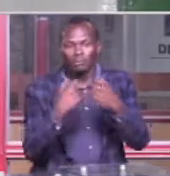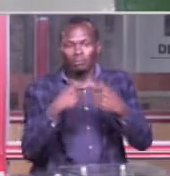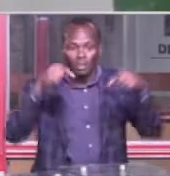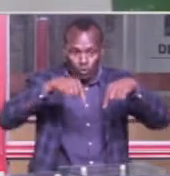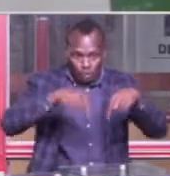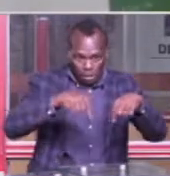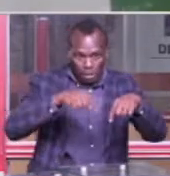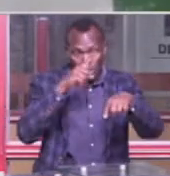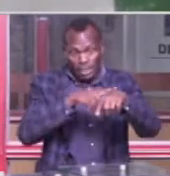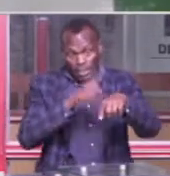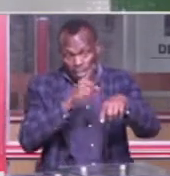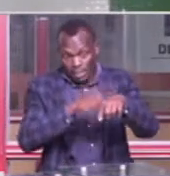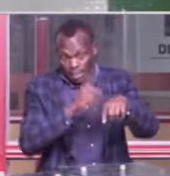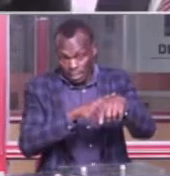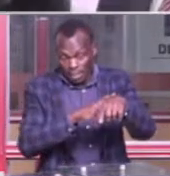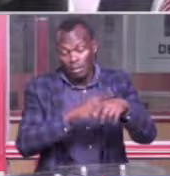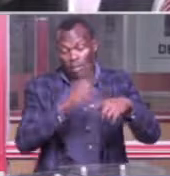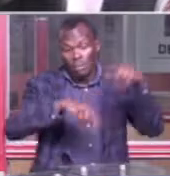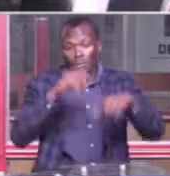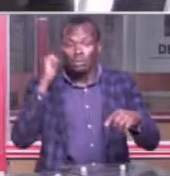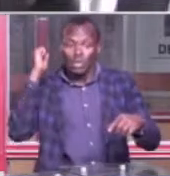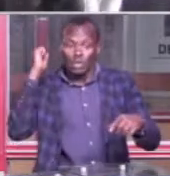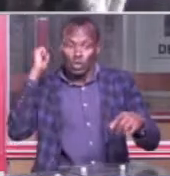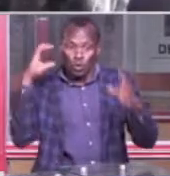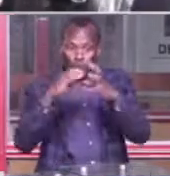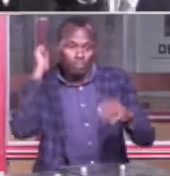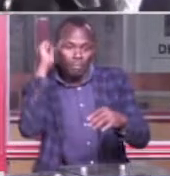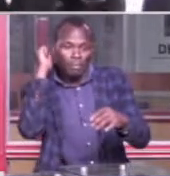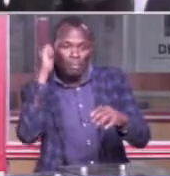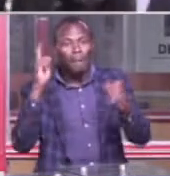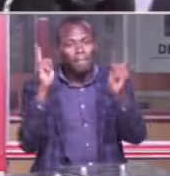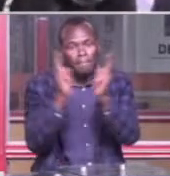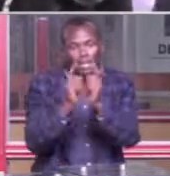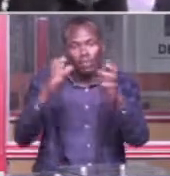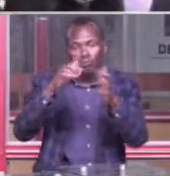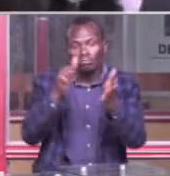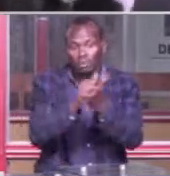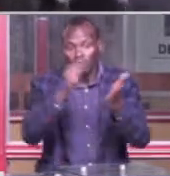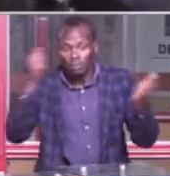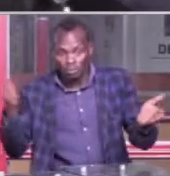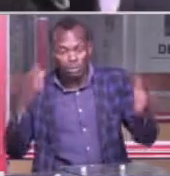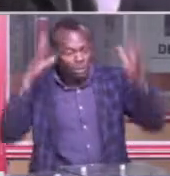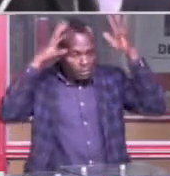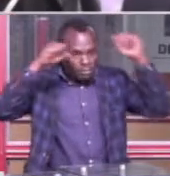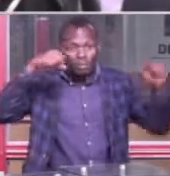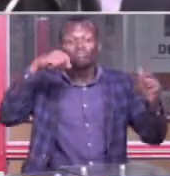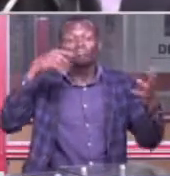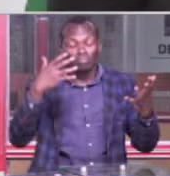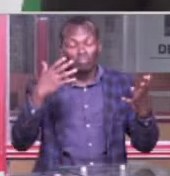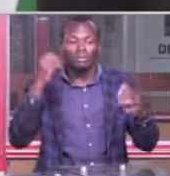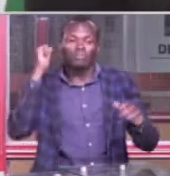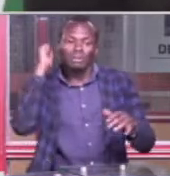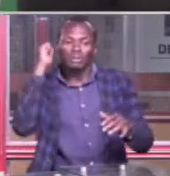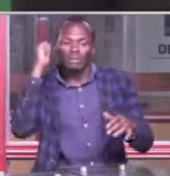Democratic Party ku State House mu Kampala, pulezidenti w'ekibiina kino Norbert Mao babadde tebasuubira minisita Anite kukaaba nga bwe